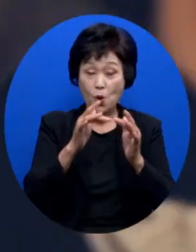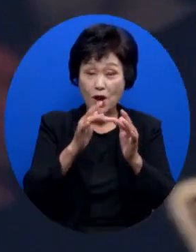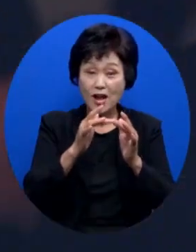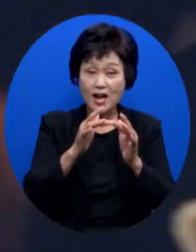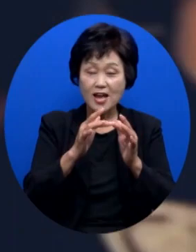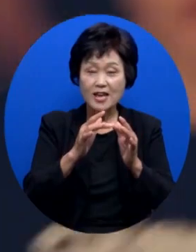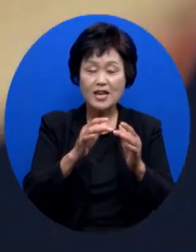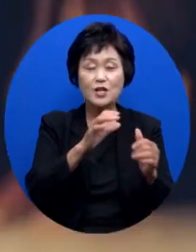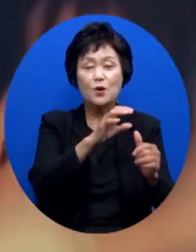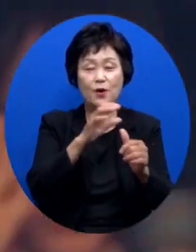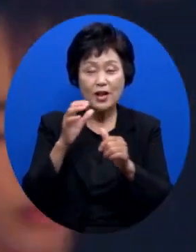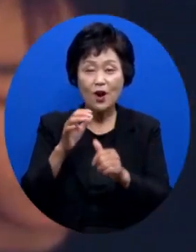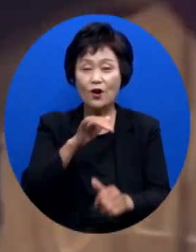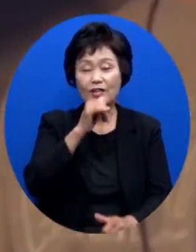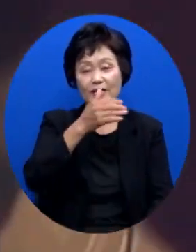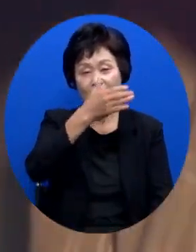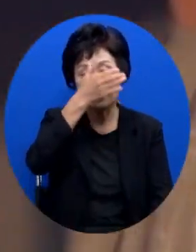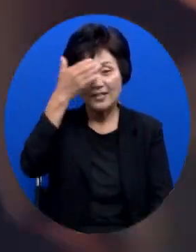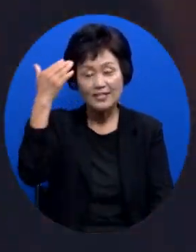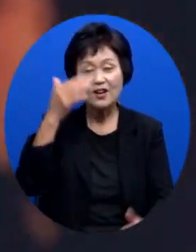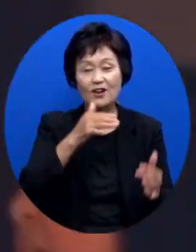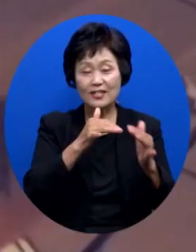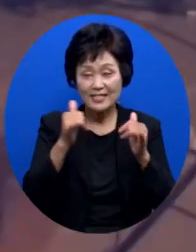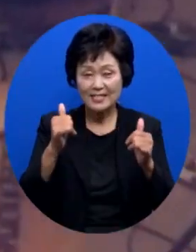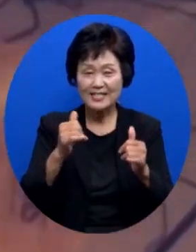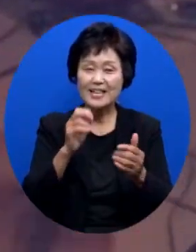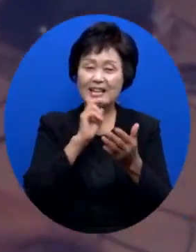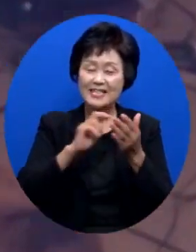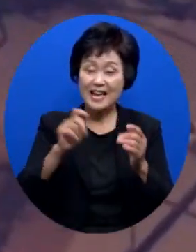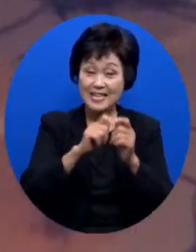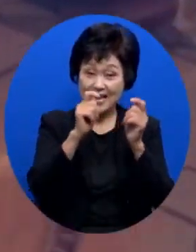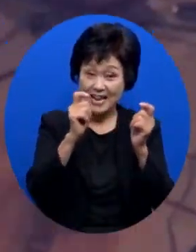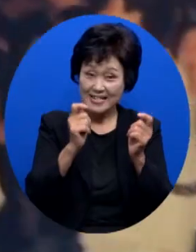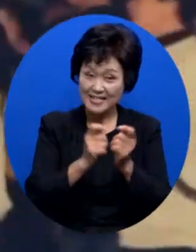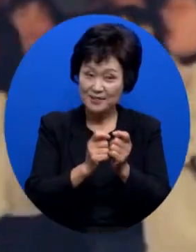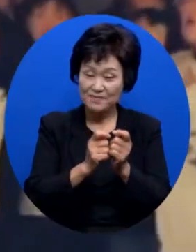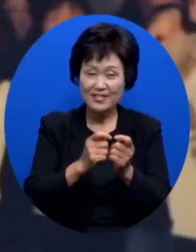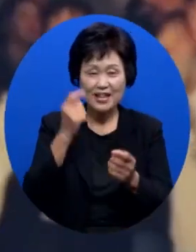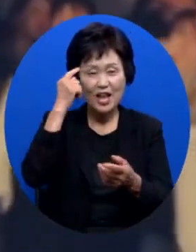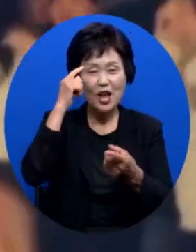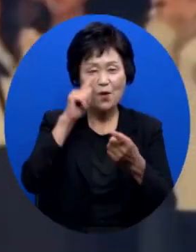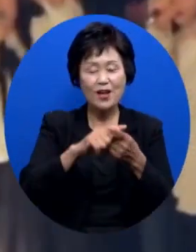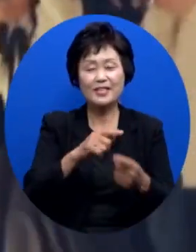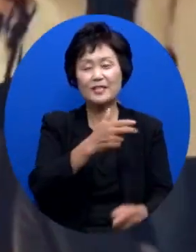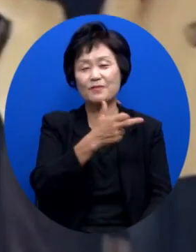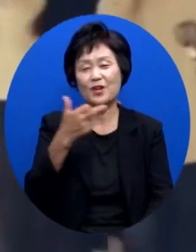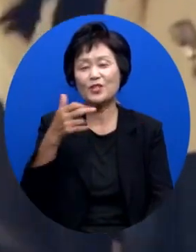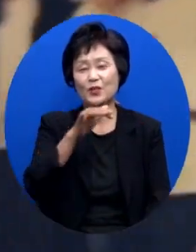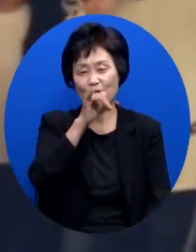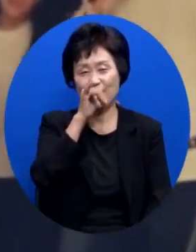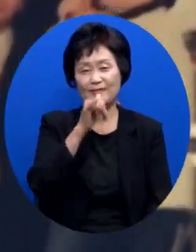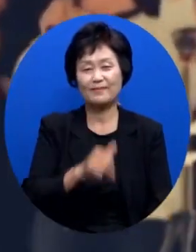적극 활용하고 있는 청년 찬양 사역자들의 도전이 주목받고 있습니다. CTS 뉴스 김유경입니다.